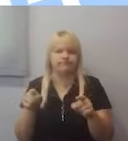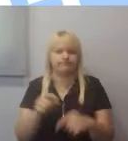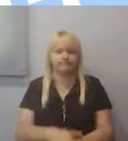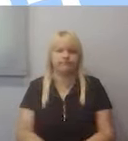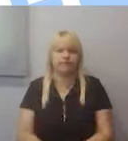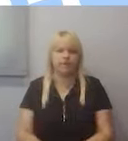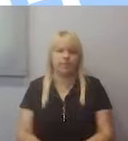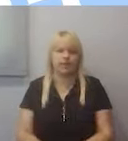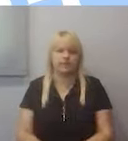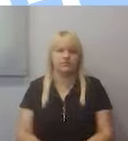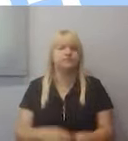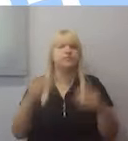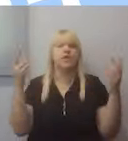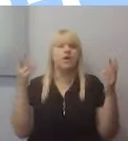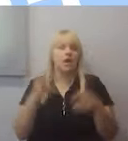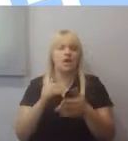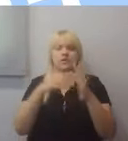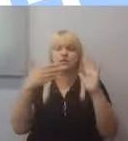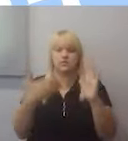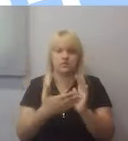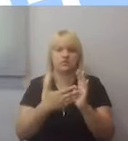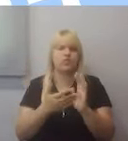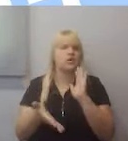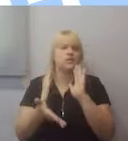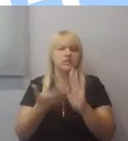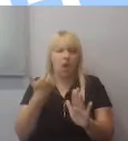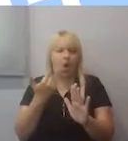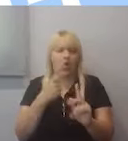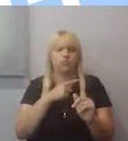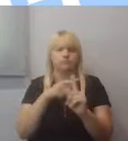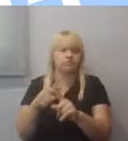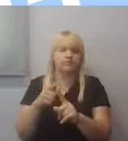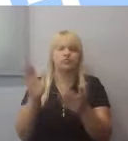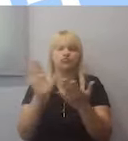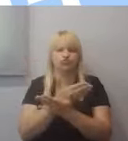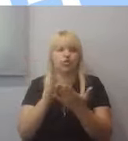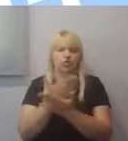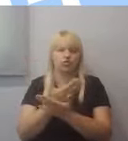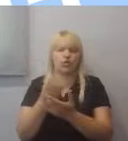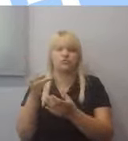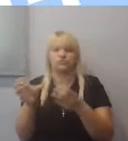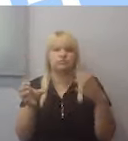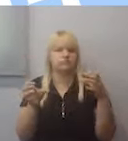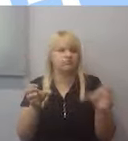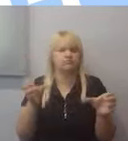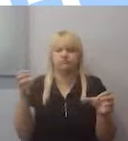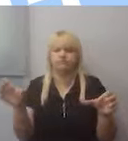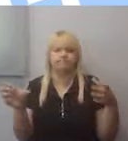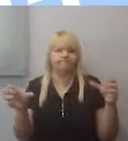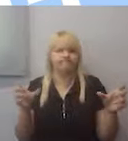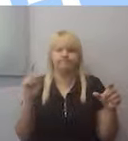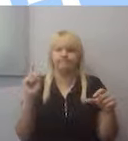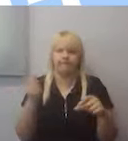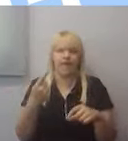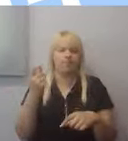ārkārtas situācijā izsaukumi un pacienti tiks šķiroti vēl sirsnīgāk ja tā var teikt